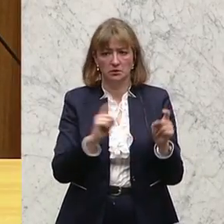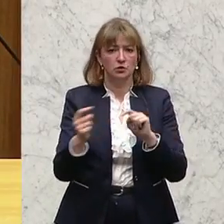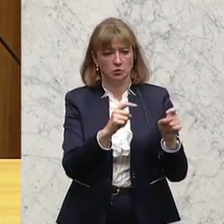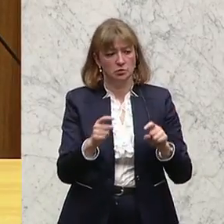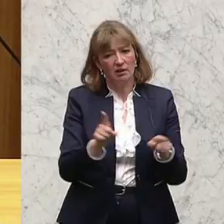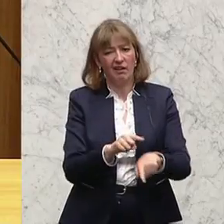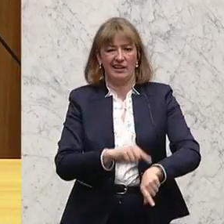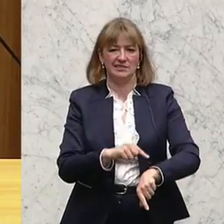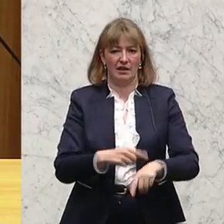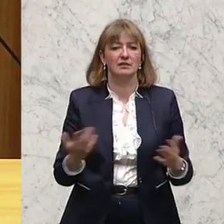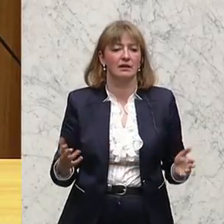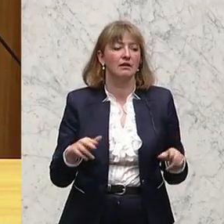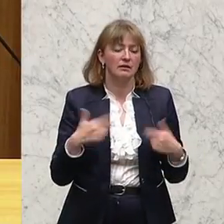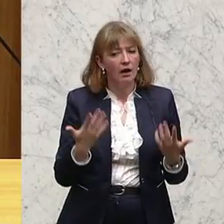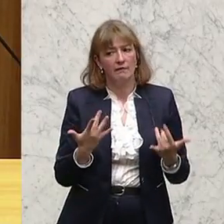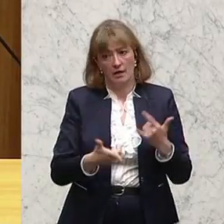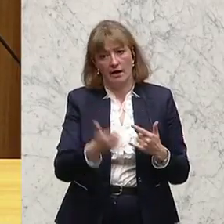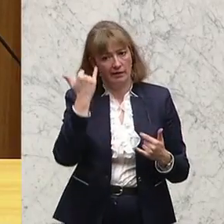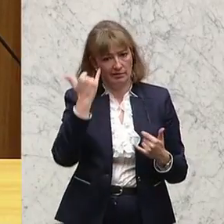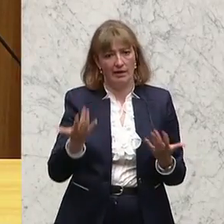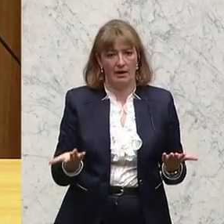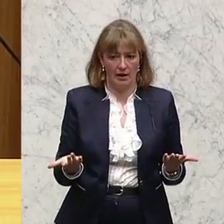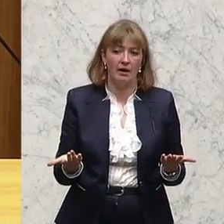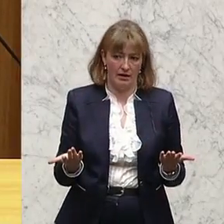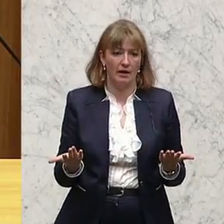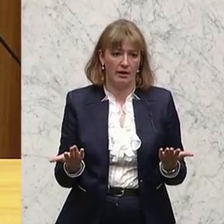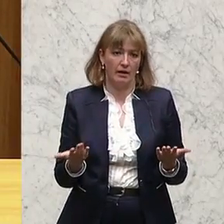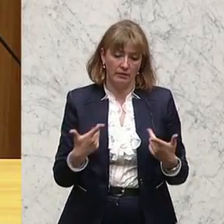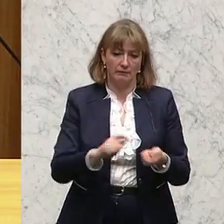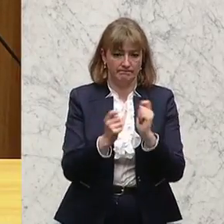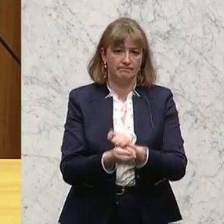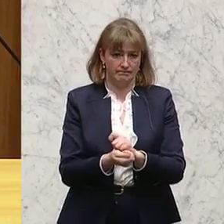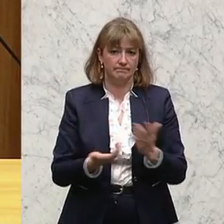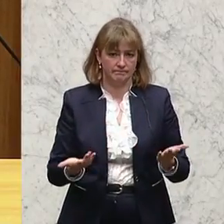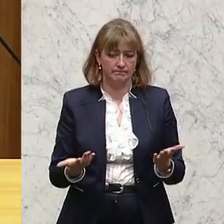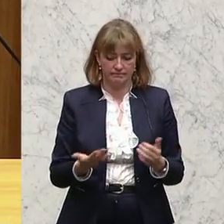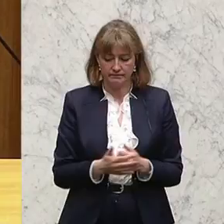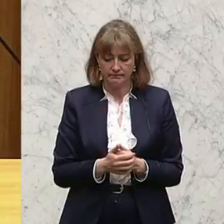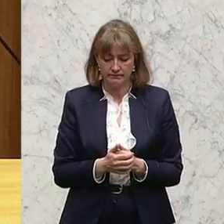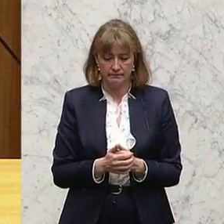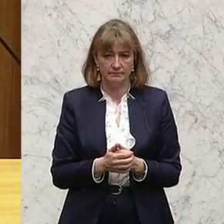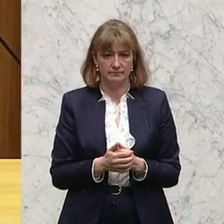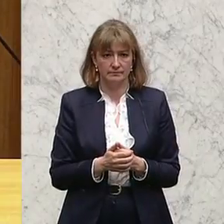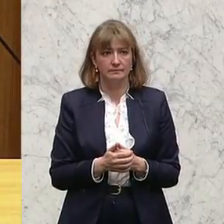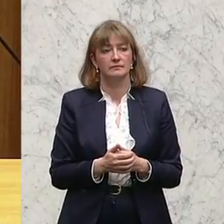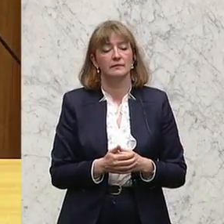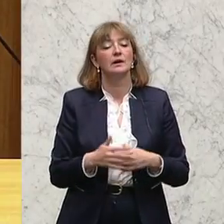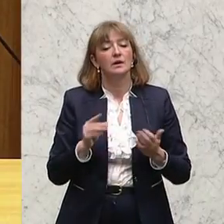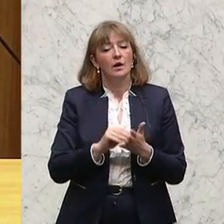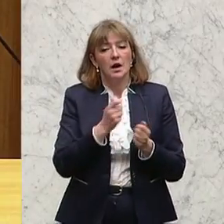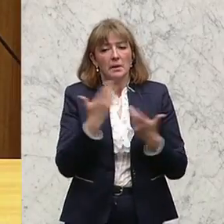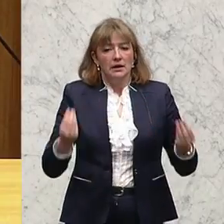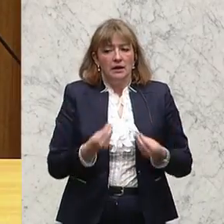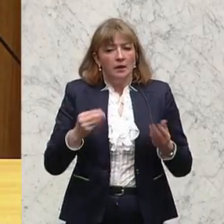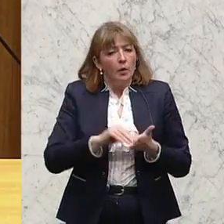gleichzeitig, dann ist auch hier vielleicht ein Ansatz, was sich was ändern wird. Und ein paar Sachen